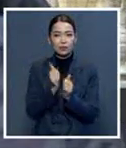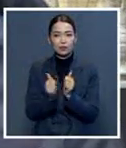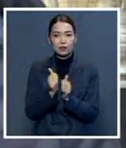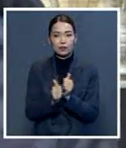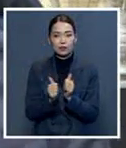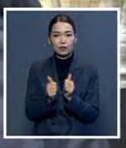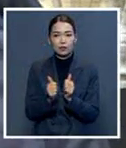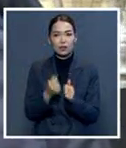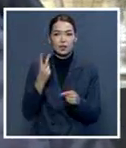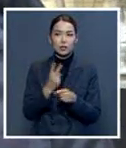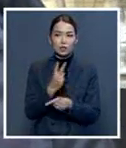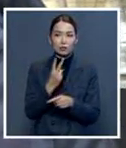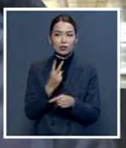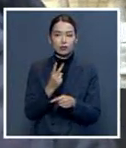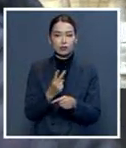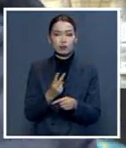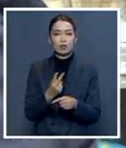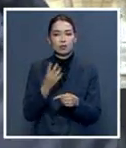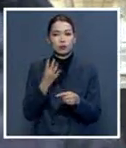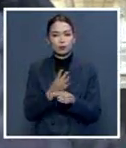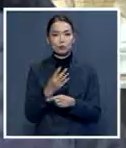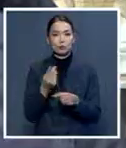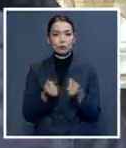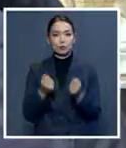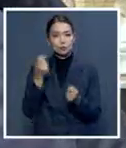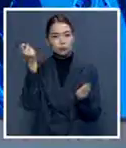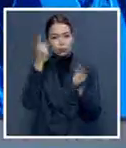күніне 2 рет біз космос снимок алып отырамыз.